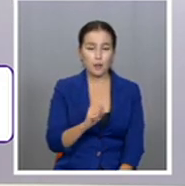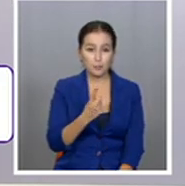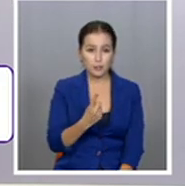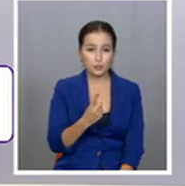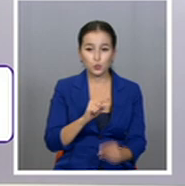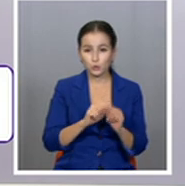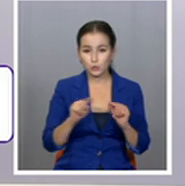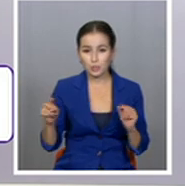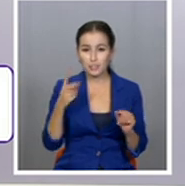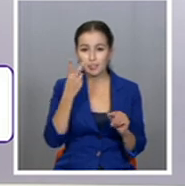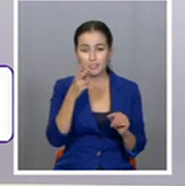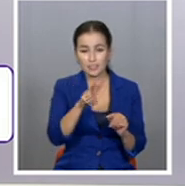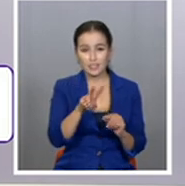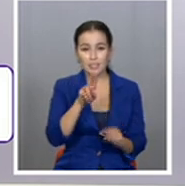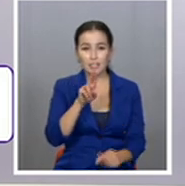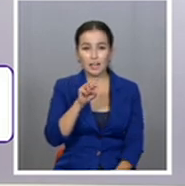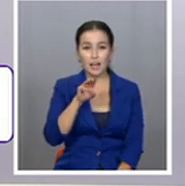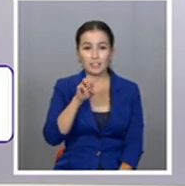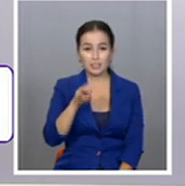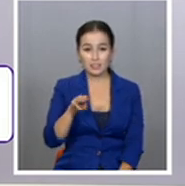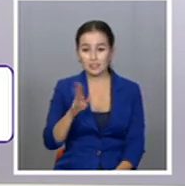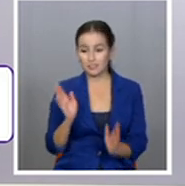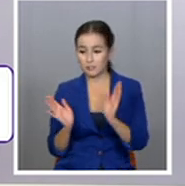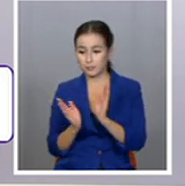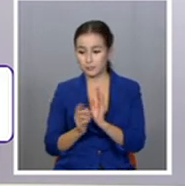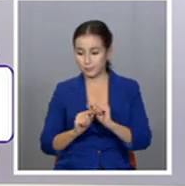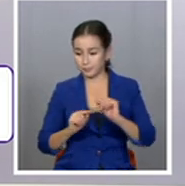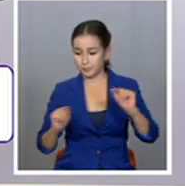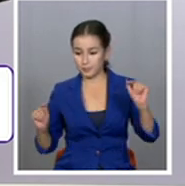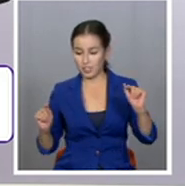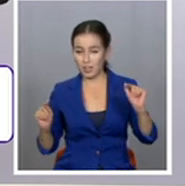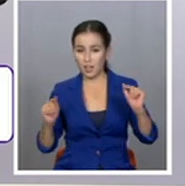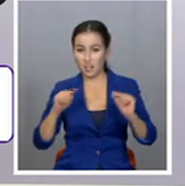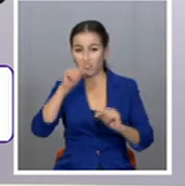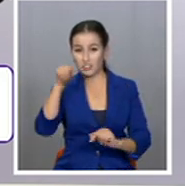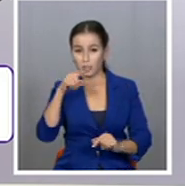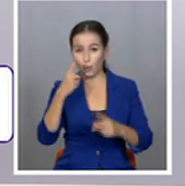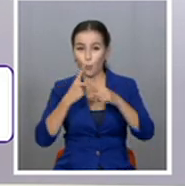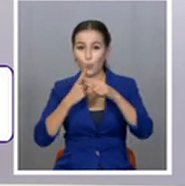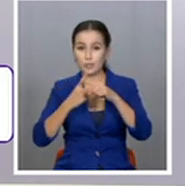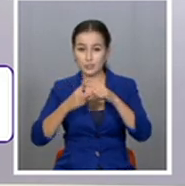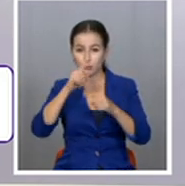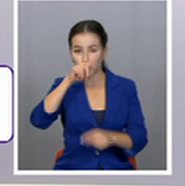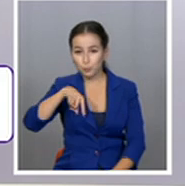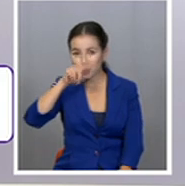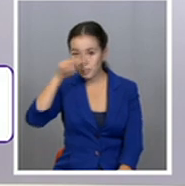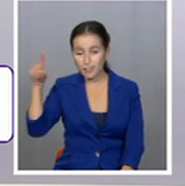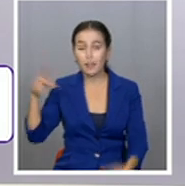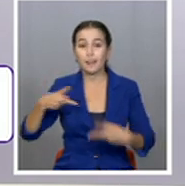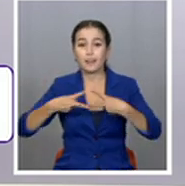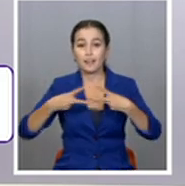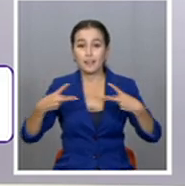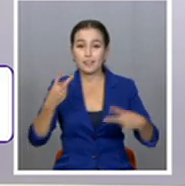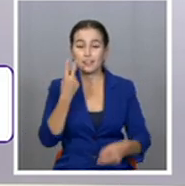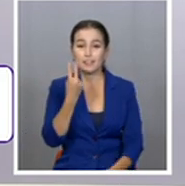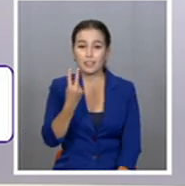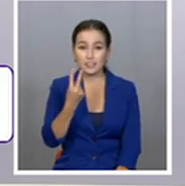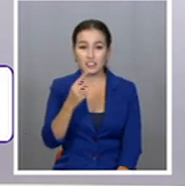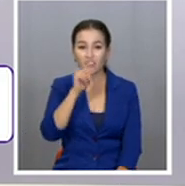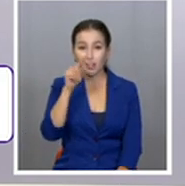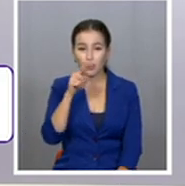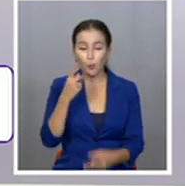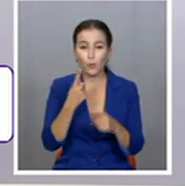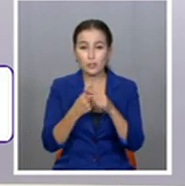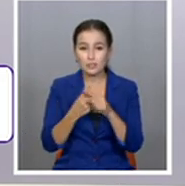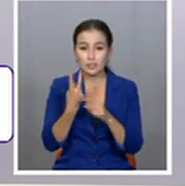екі катеттің квадраттарының қосындысының түбіріне тең. Демек, 2-нің квадраты қосылған 2-нің квадраты,